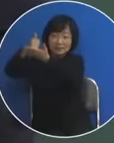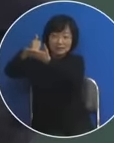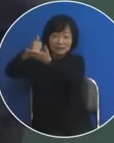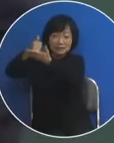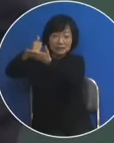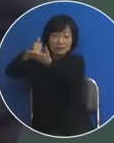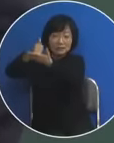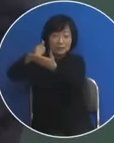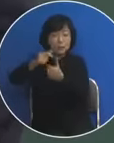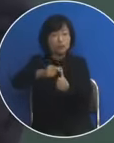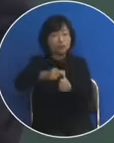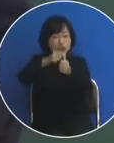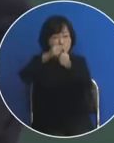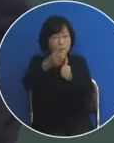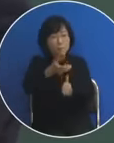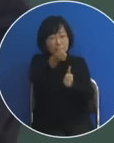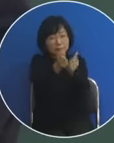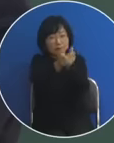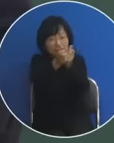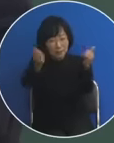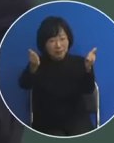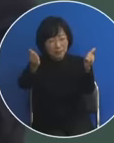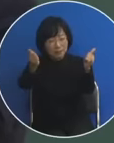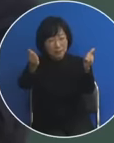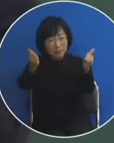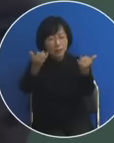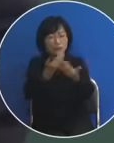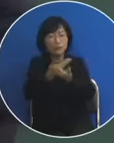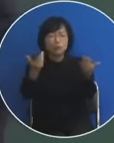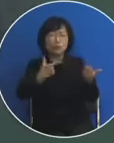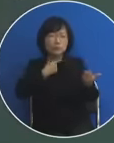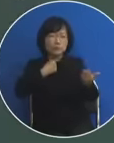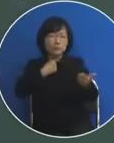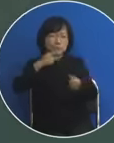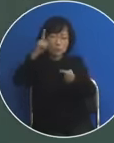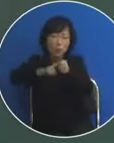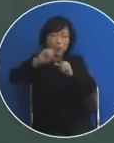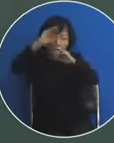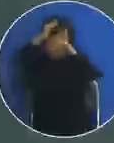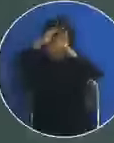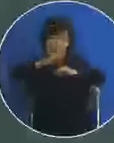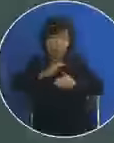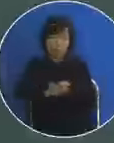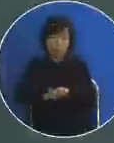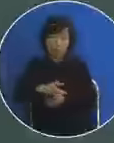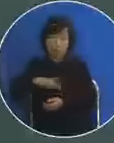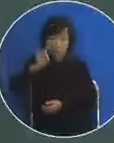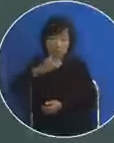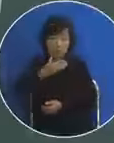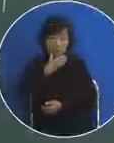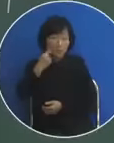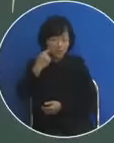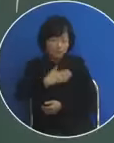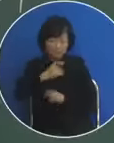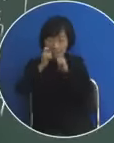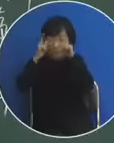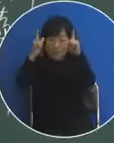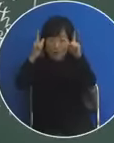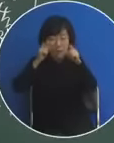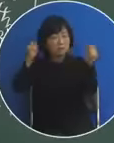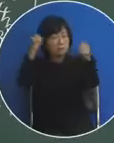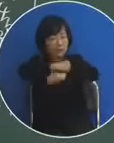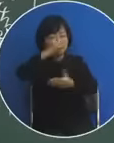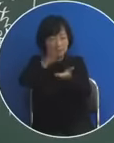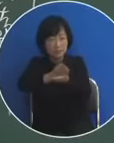주시려고 하는 목표입니다. This is the goal that God wants to give to those who received salvation. 복음 바로 이해해서 망하지 말라는 겁니다. Correctly understand